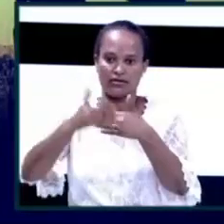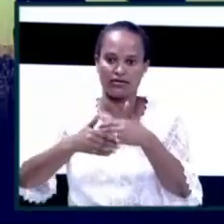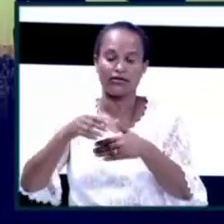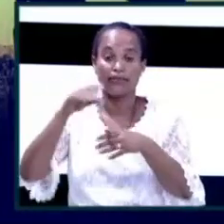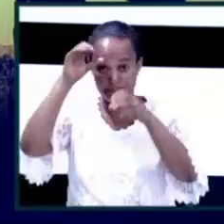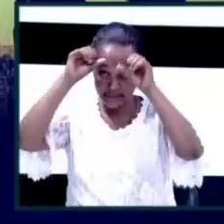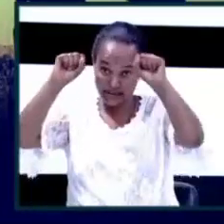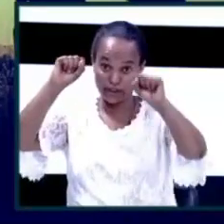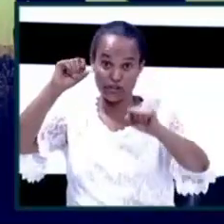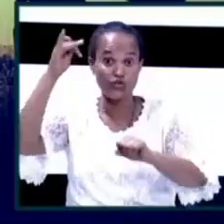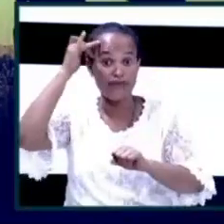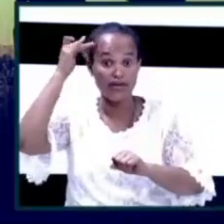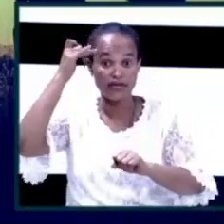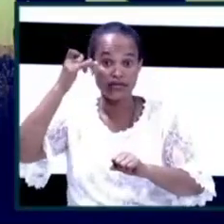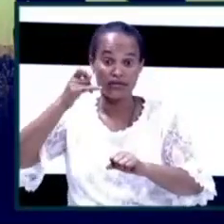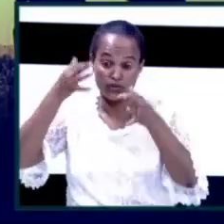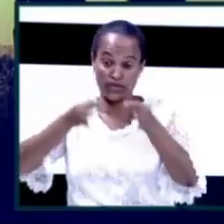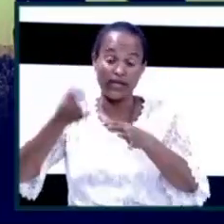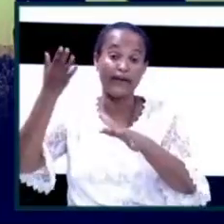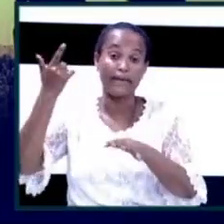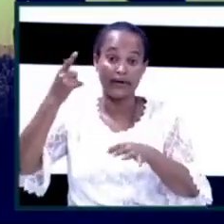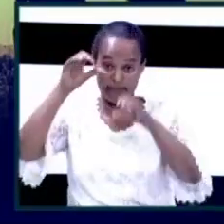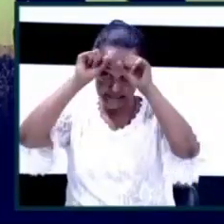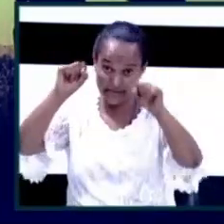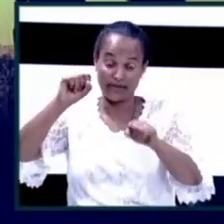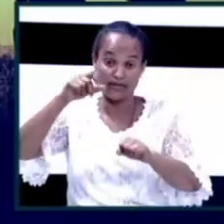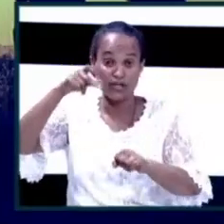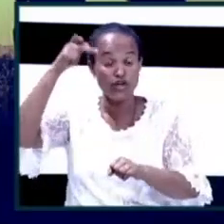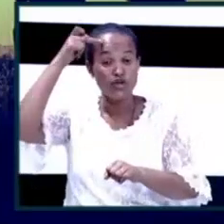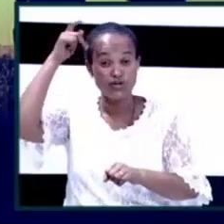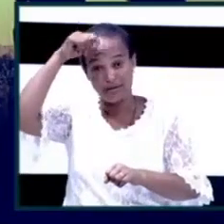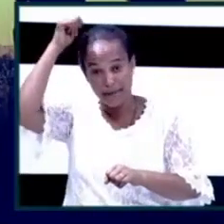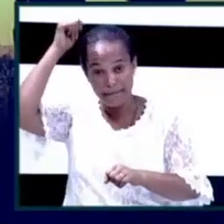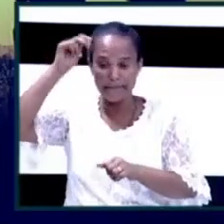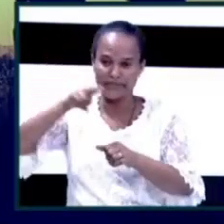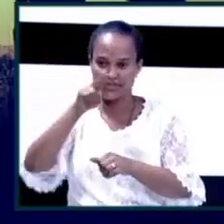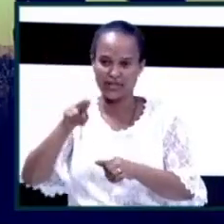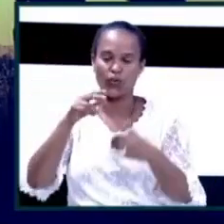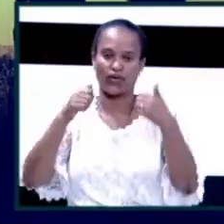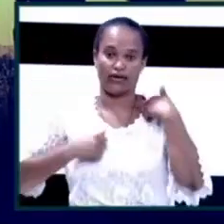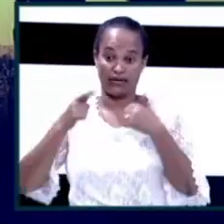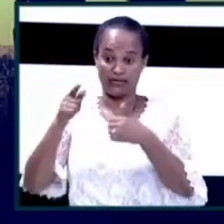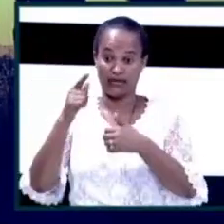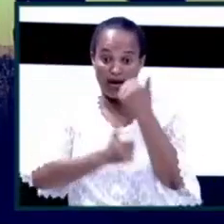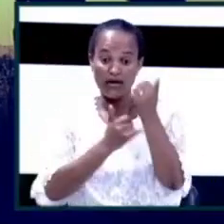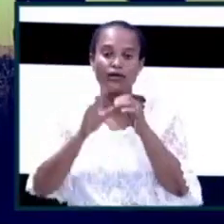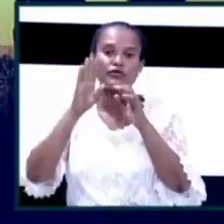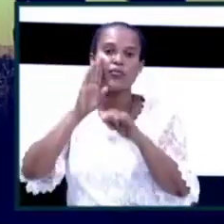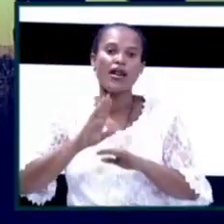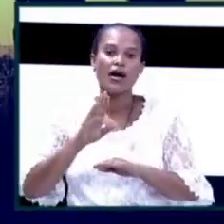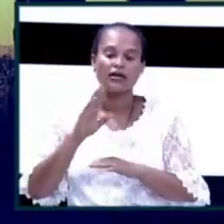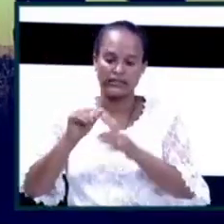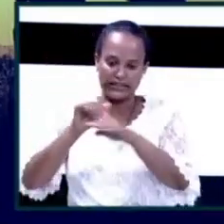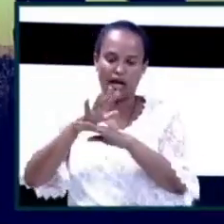ፕሬዚደንት ጆ ባይደን ውሳነ ነበር። ፕሬዚደንት አሜሪካ ዶናልድ ትራምፕ በመሰራዝ ወታደራት ተሃገር ና በሶማሊያ ንክላ አኹ ወሲ